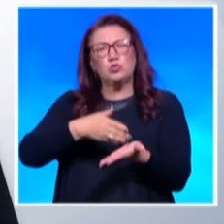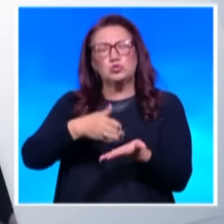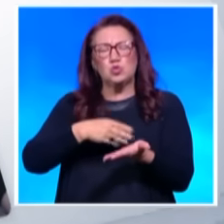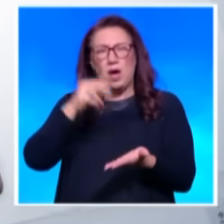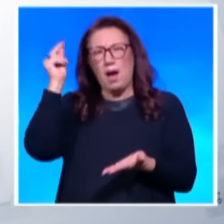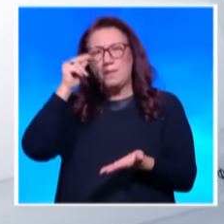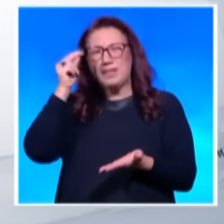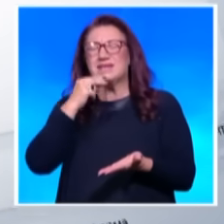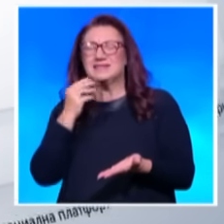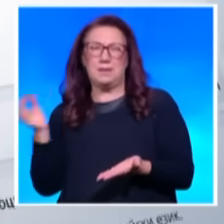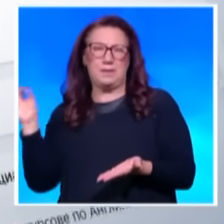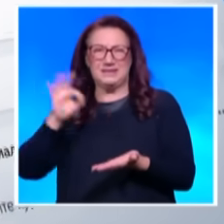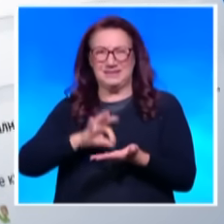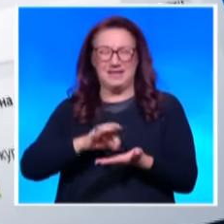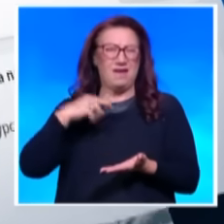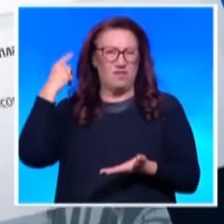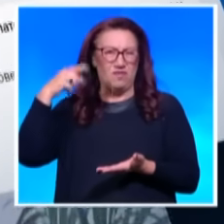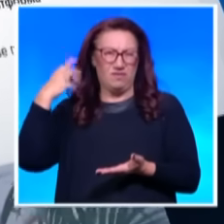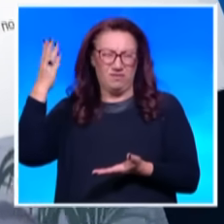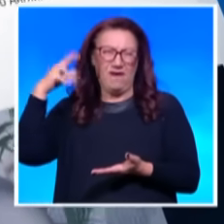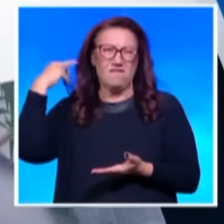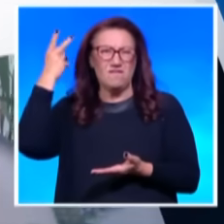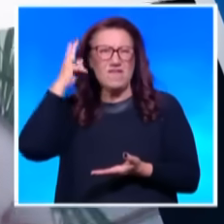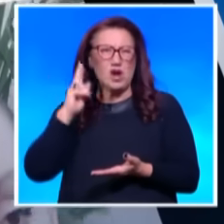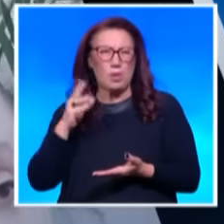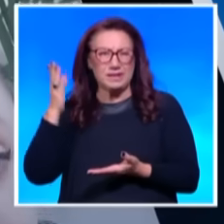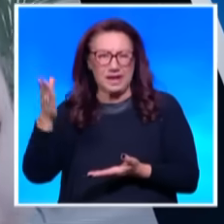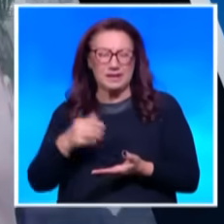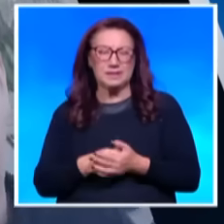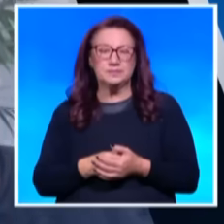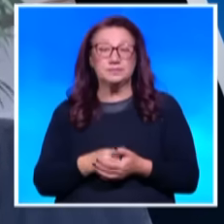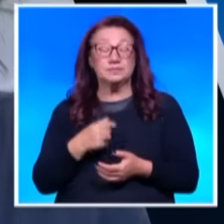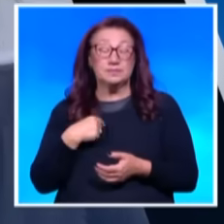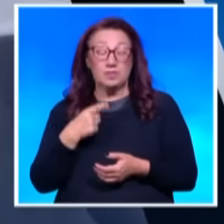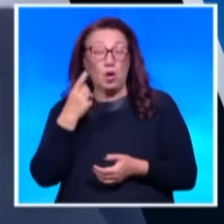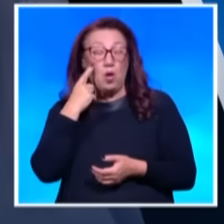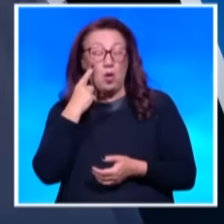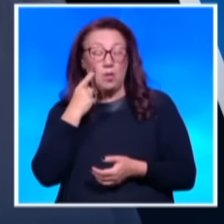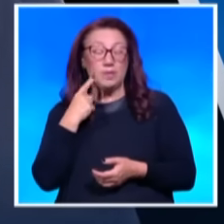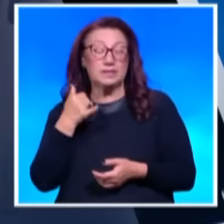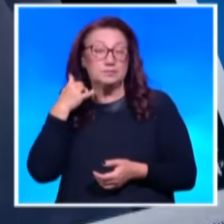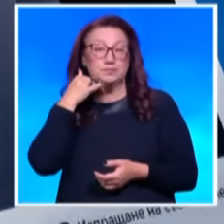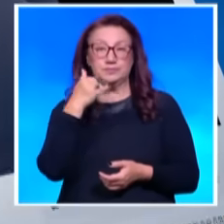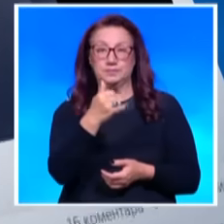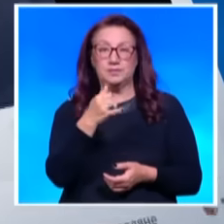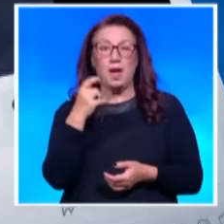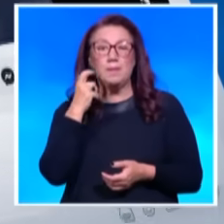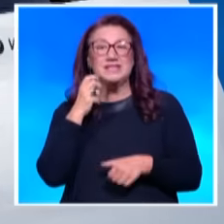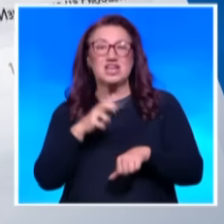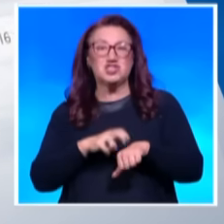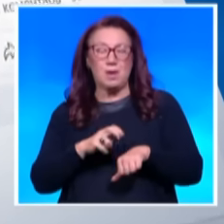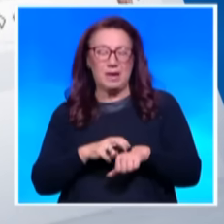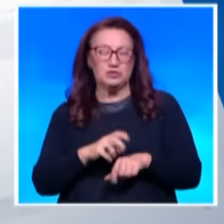и езикови курсове. BTV се опита да се свърже с Бисер Джамбазов и с платформата, но телефоните са